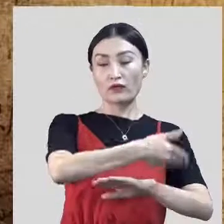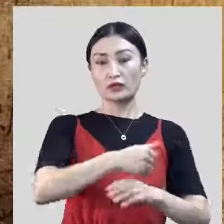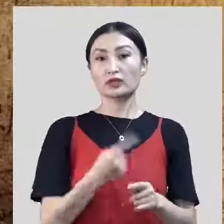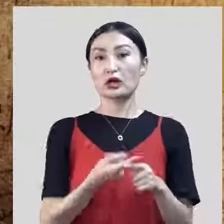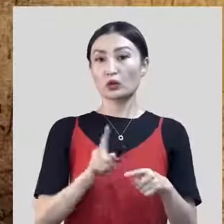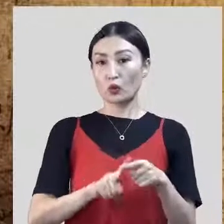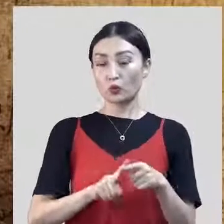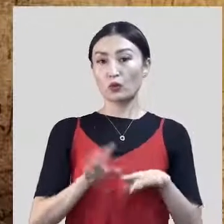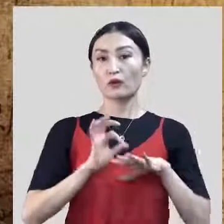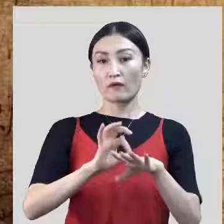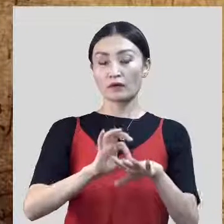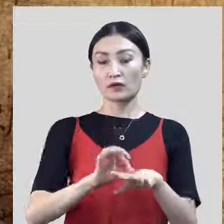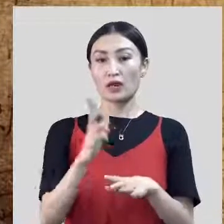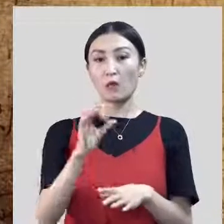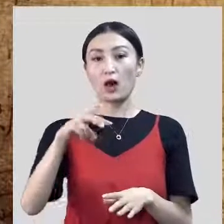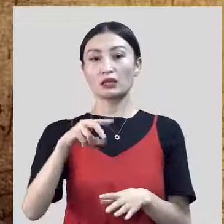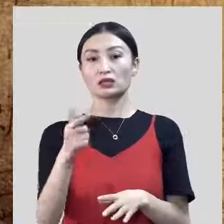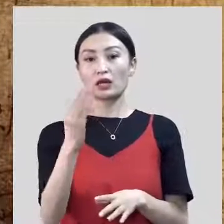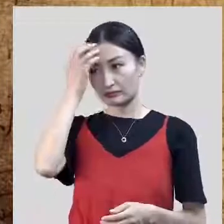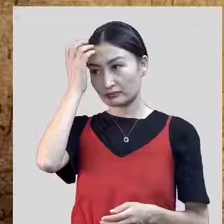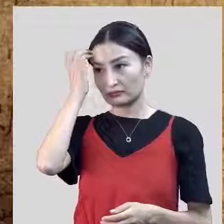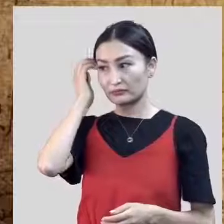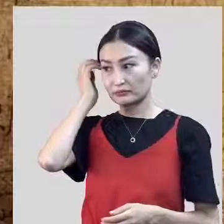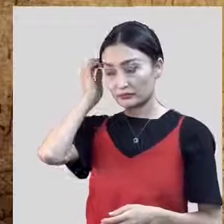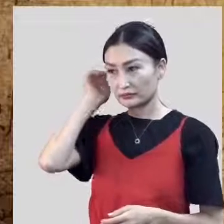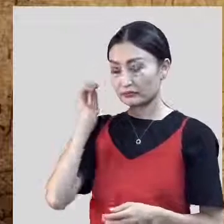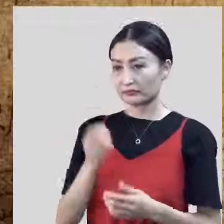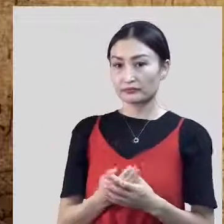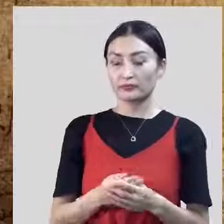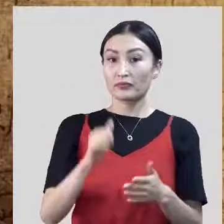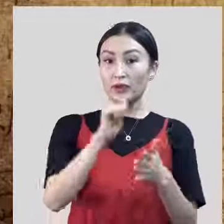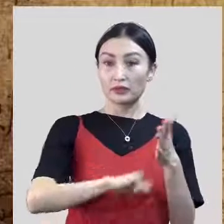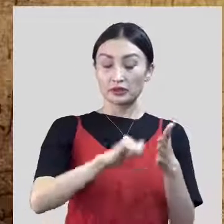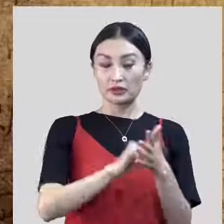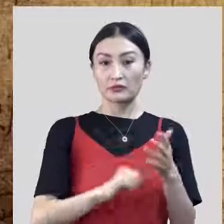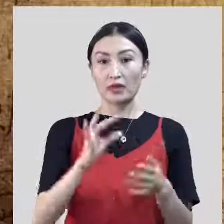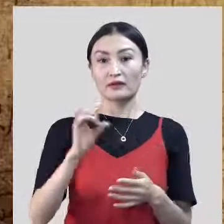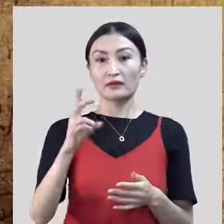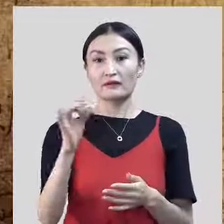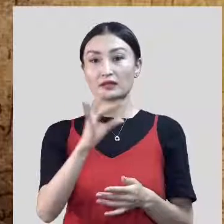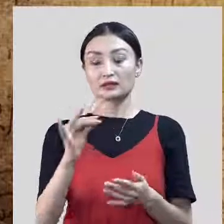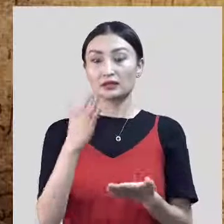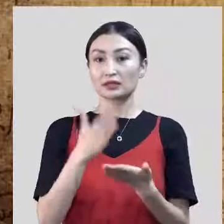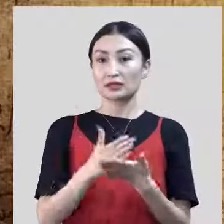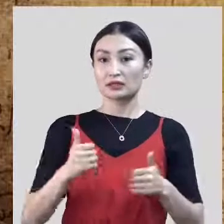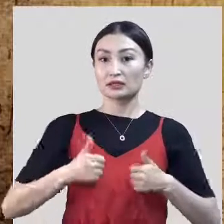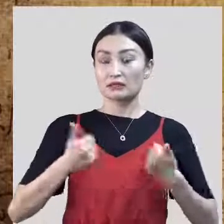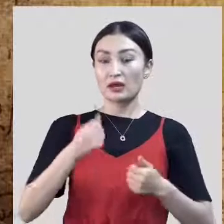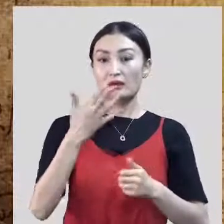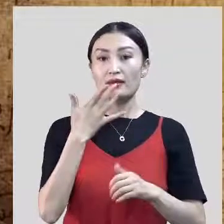которую проводили большевики причинами интервенции являлось стремление